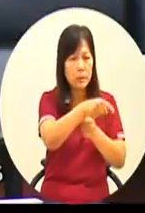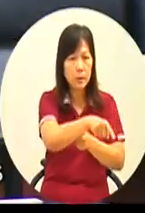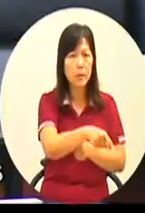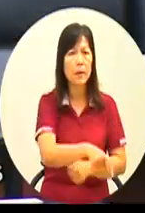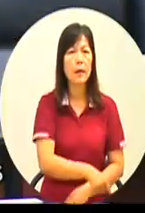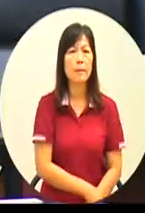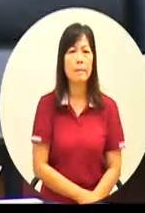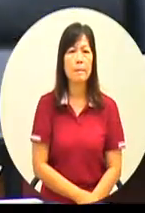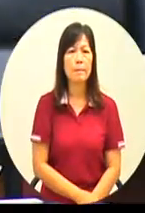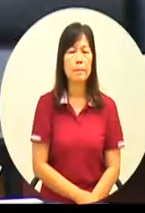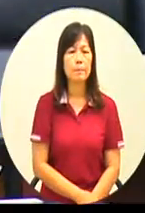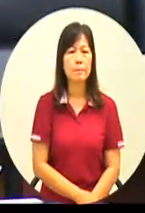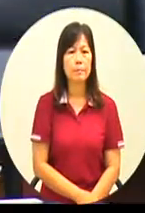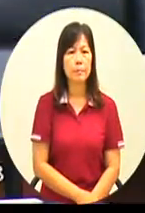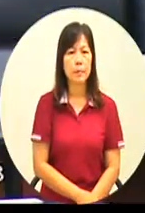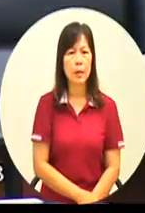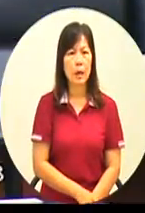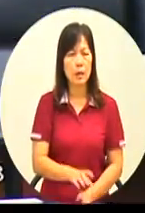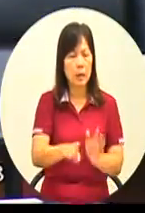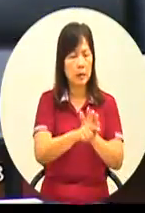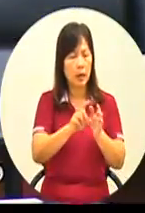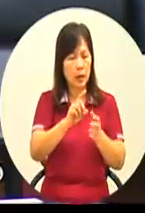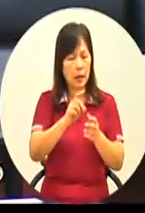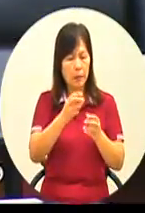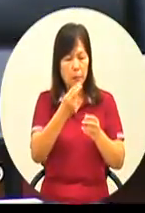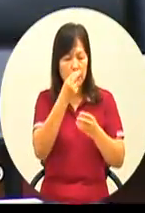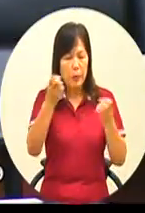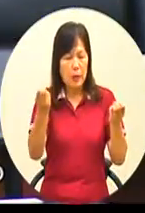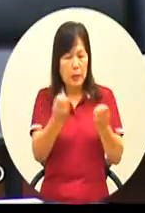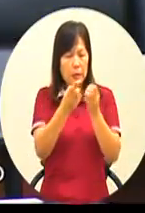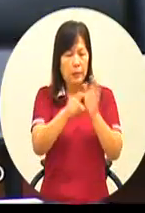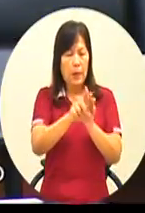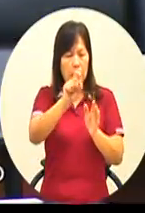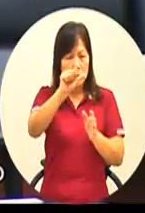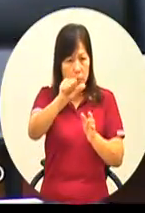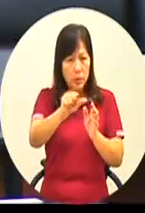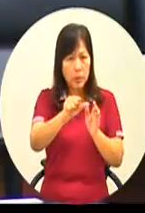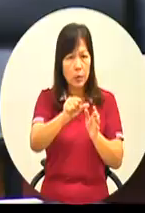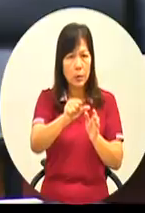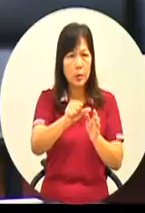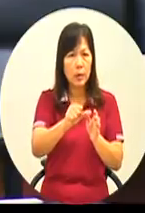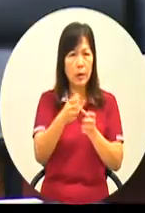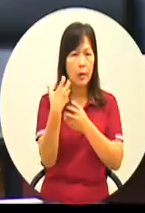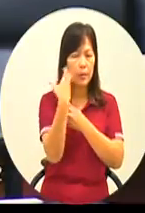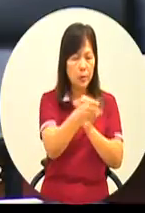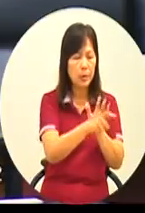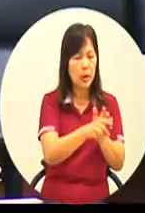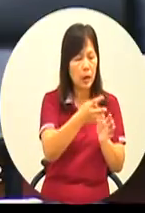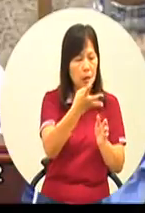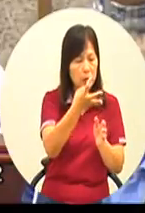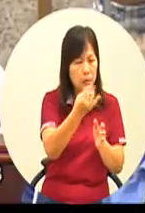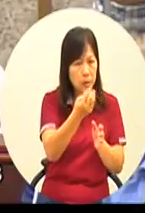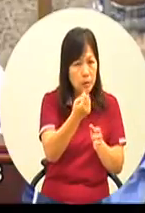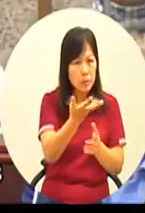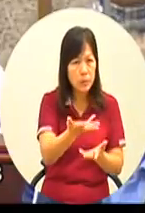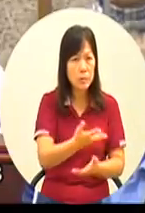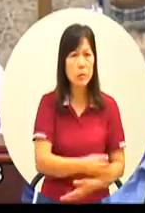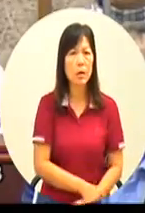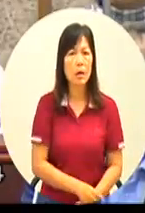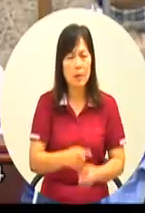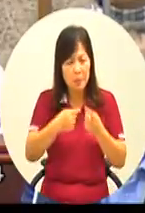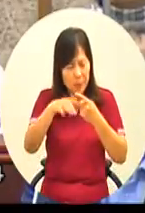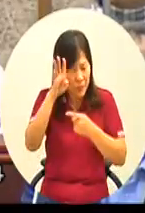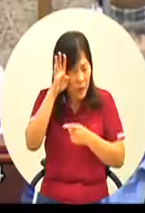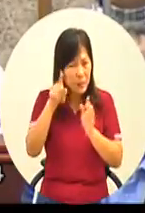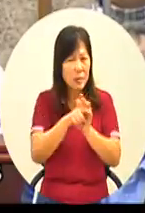的。那在气爆的十五件应该就是你们自己的事了，总共委托律师费是多少？ 不好意思，